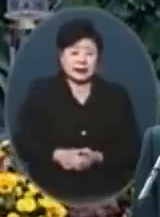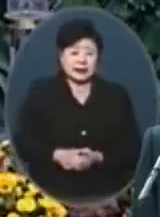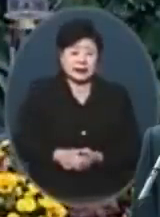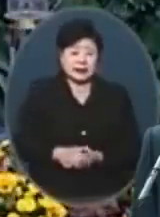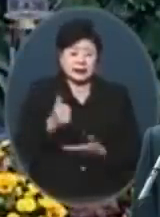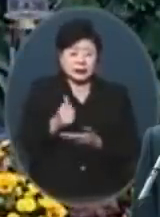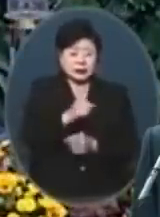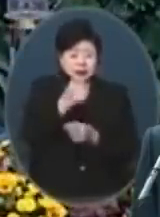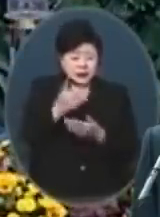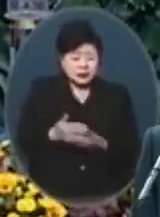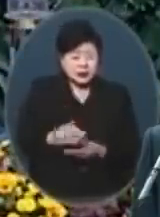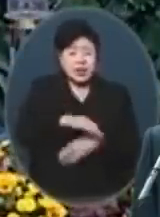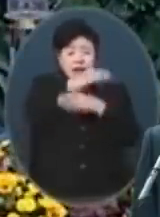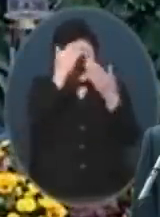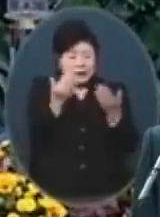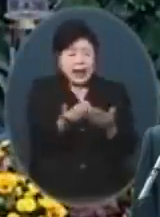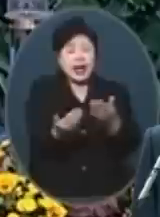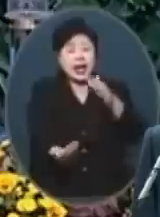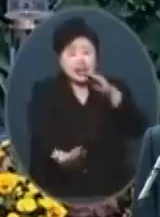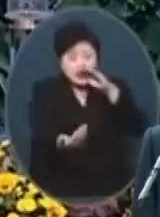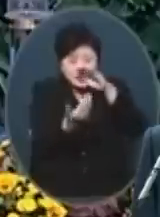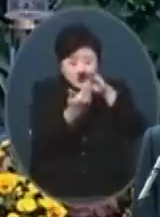다 이루었다고 하셨습니다.